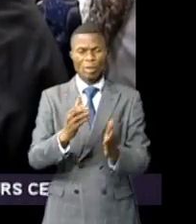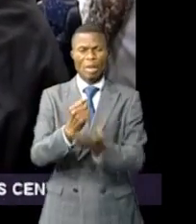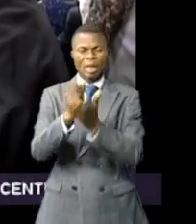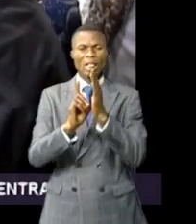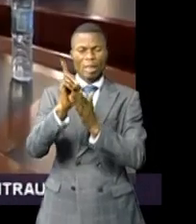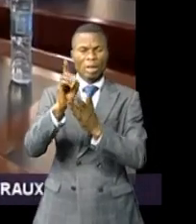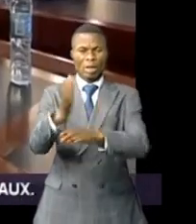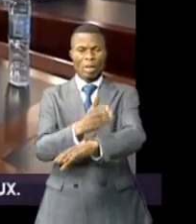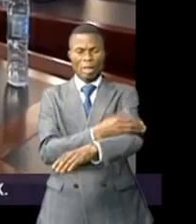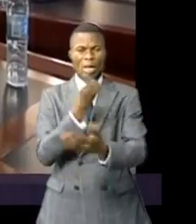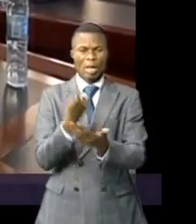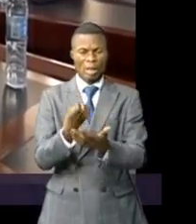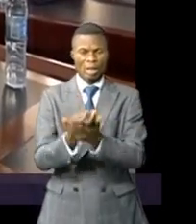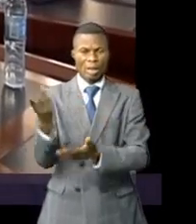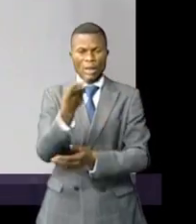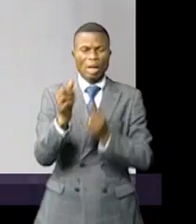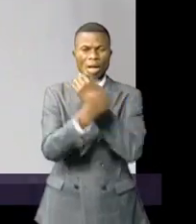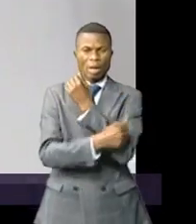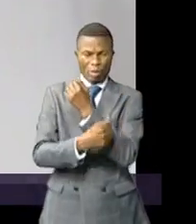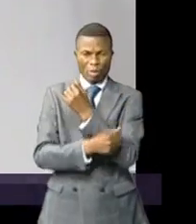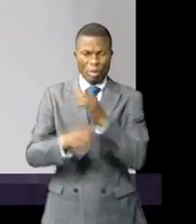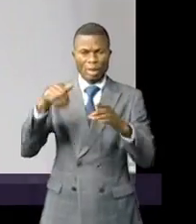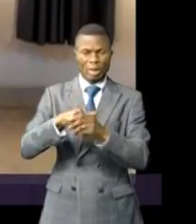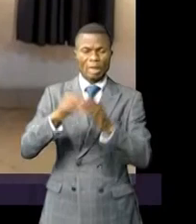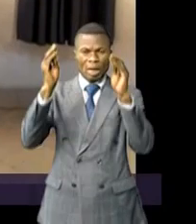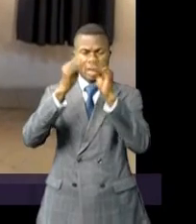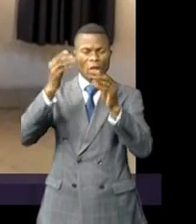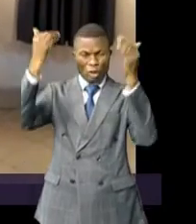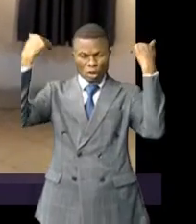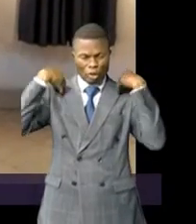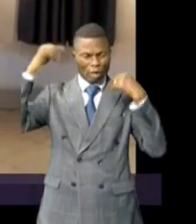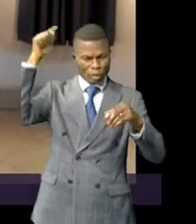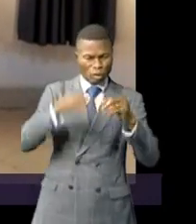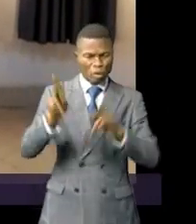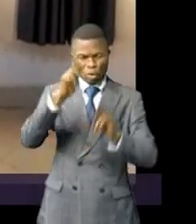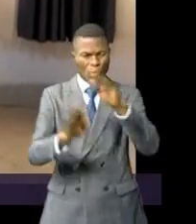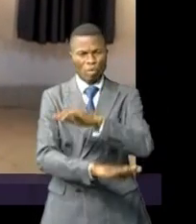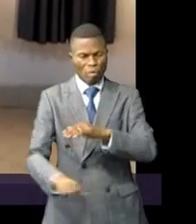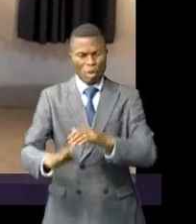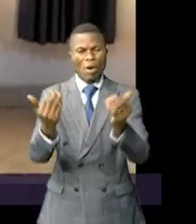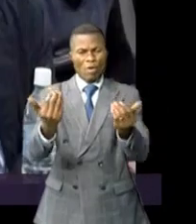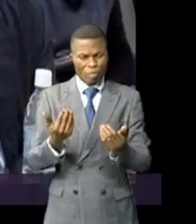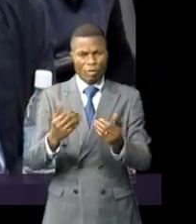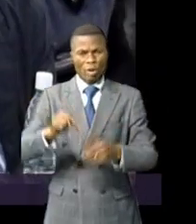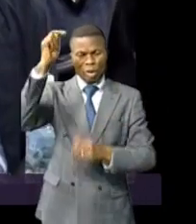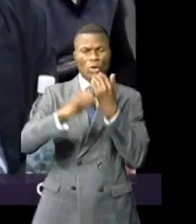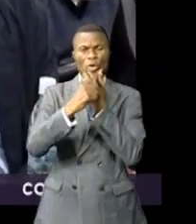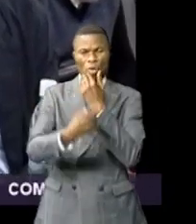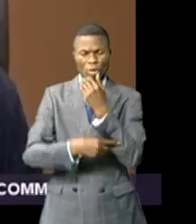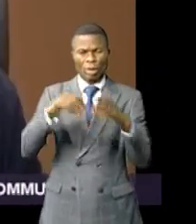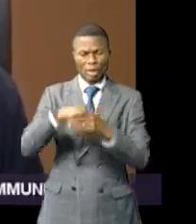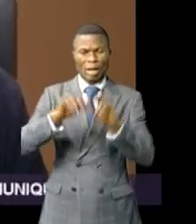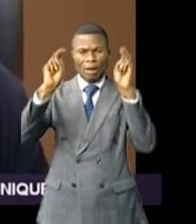la croissance de l'économie de ces deux pays, à partir du sommet jusqu'au bas peuple. Pour lui, le vœu est de voir le Nord Kivu à travers